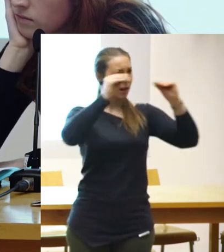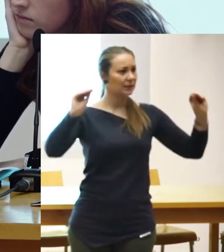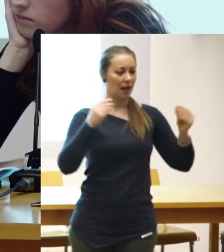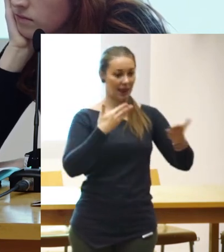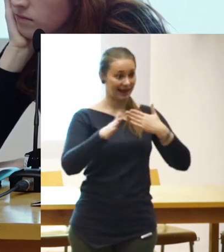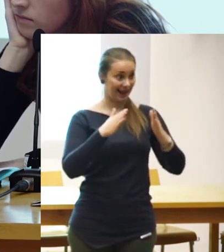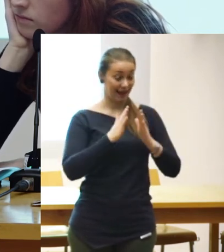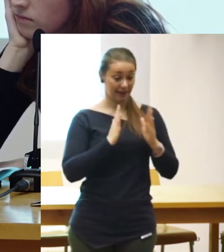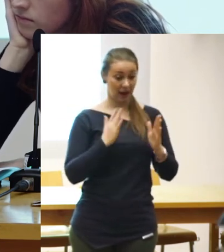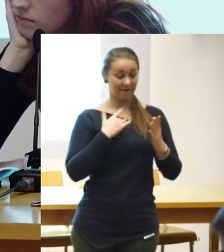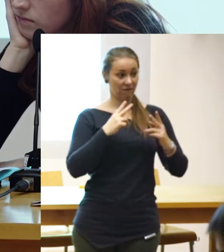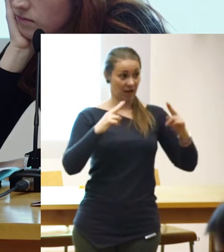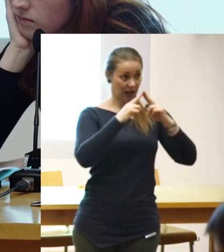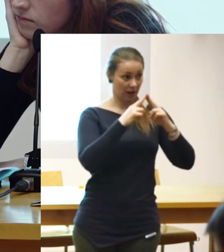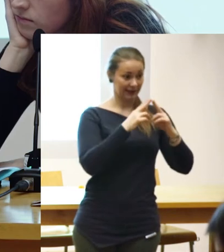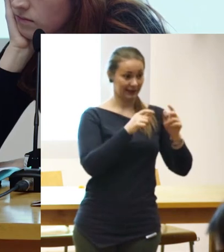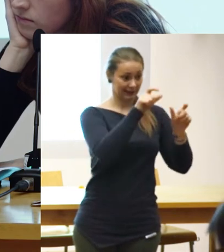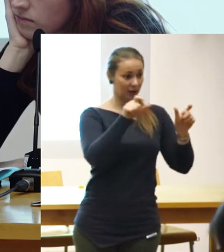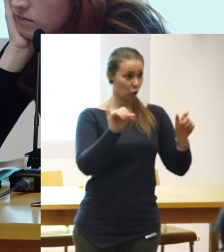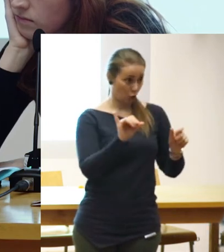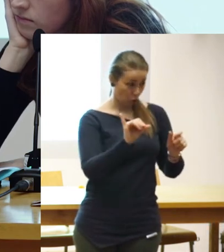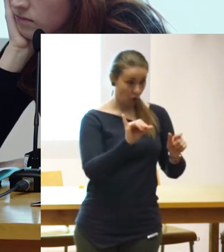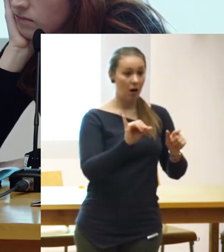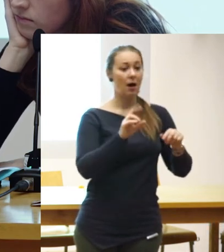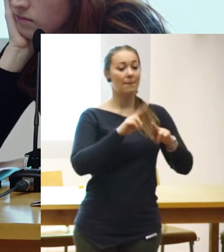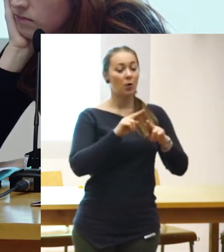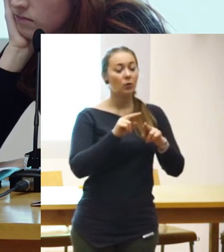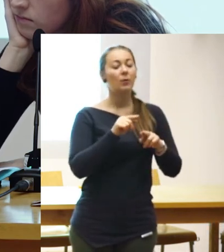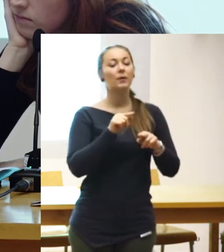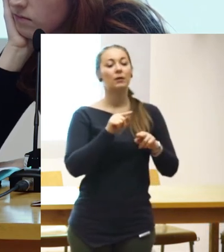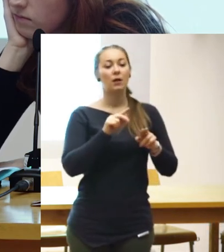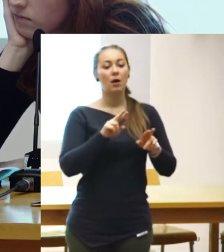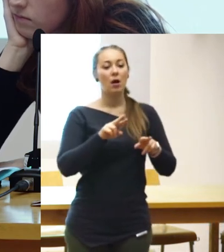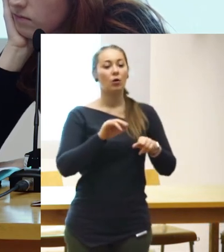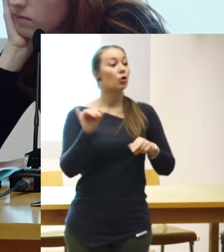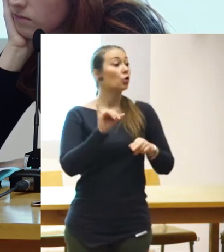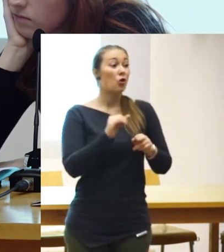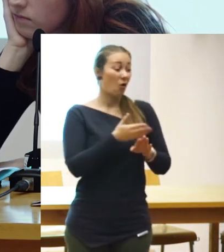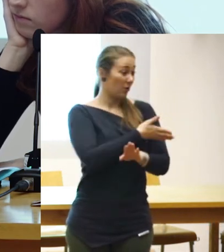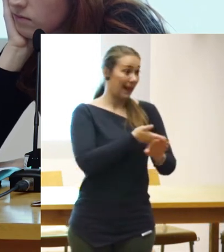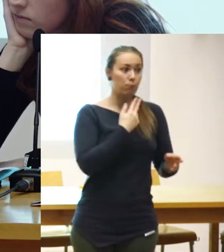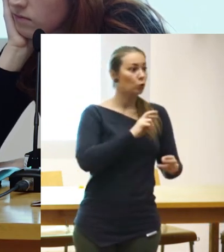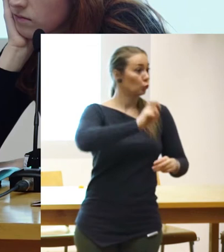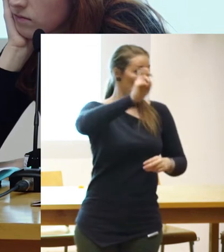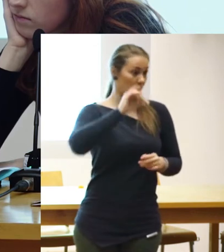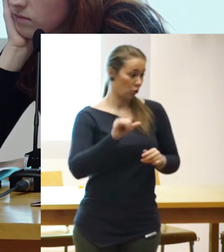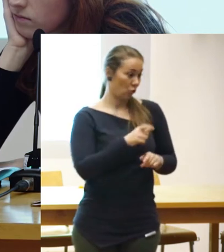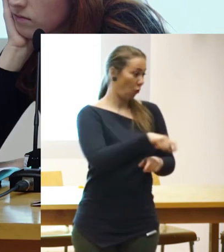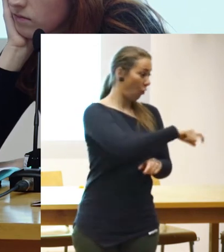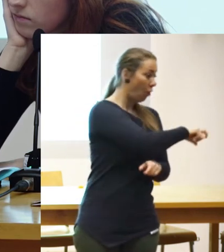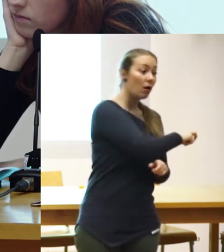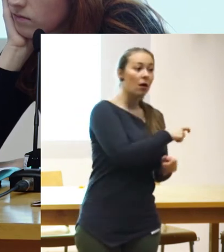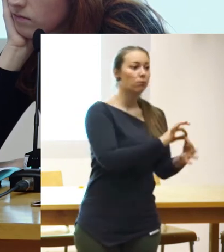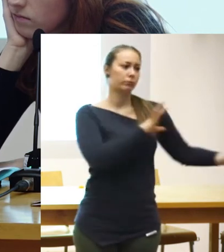a soustavně se snažíme i s těmi, kteří nevyhráli ten laureátský post, se snažíme pracovat